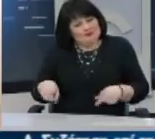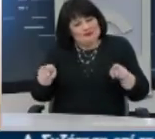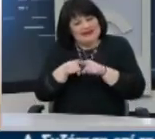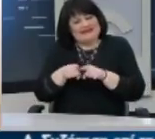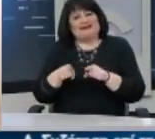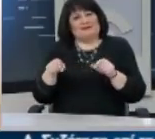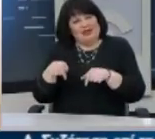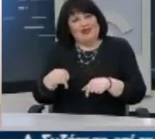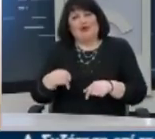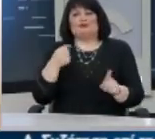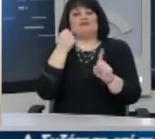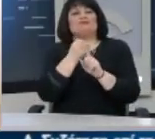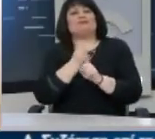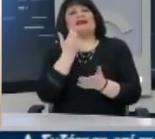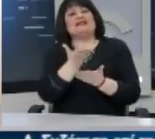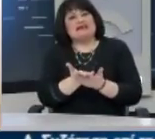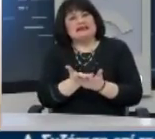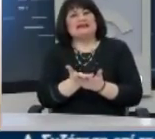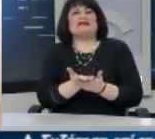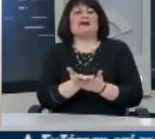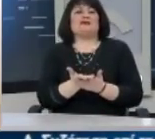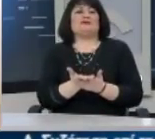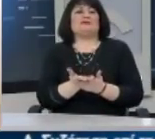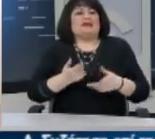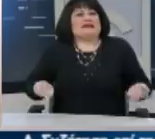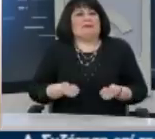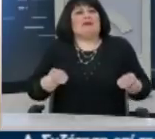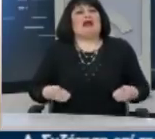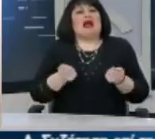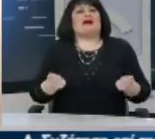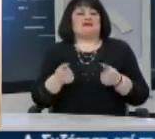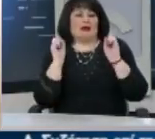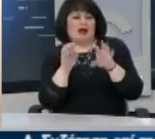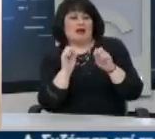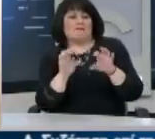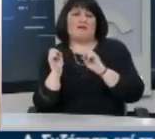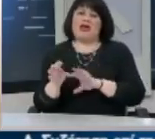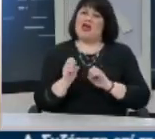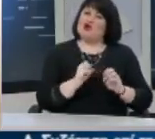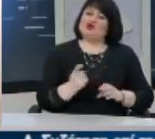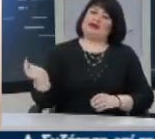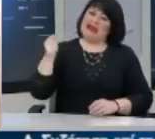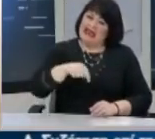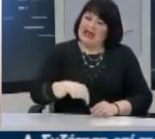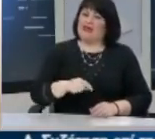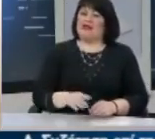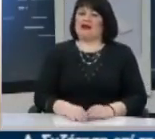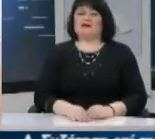μας διεκδίκησαν ενεργά ενημέρωσαν εμφανίσθηκαν